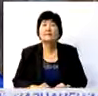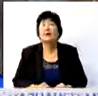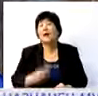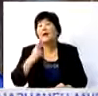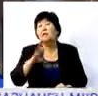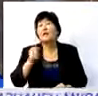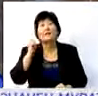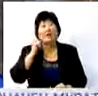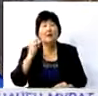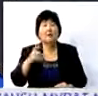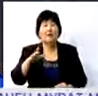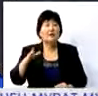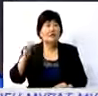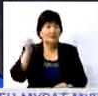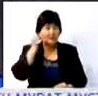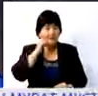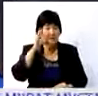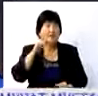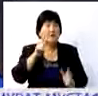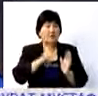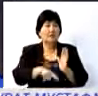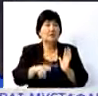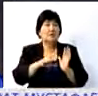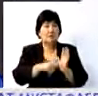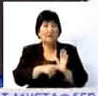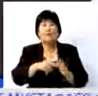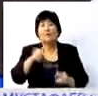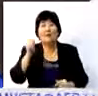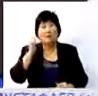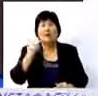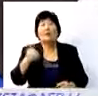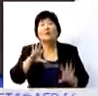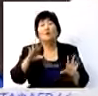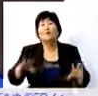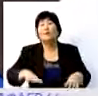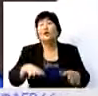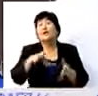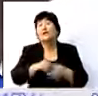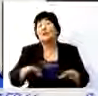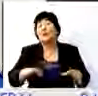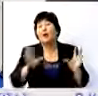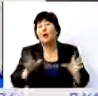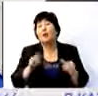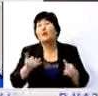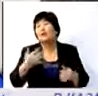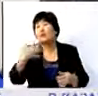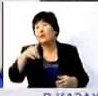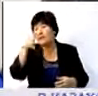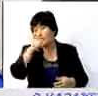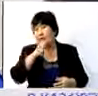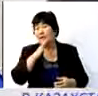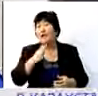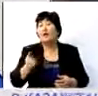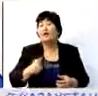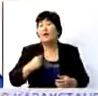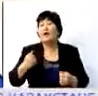Несмотря на возраст, коневоду уже 77 лет, а Ауисхан Кадырбаев до сих пор на коне. Занимается коневодством более полувека. После службы в